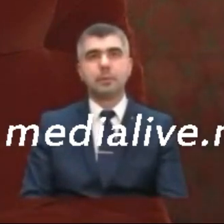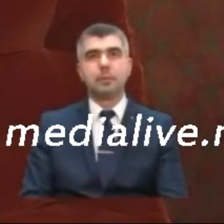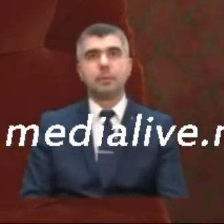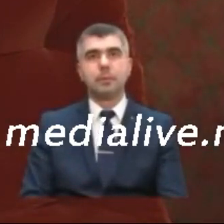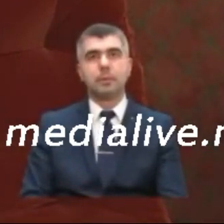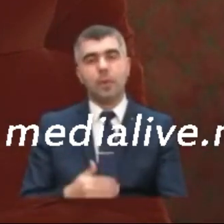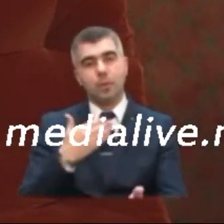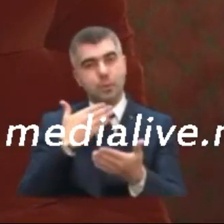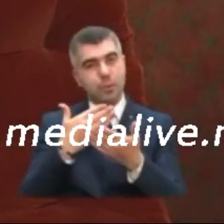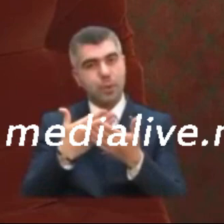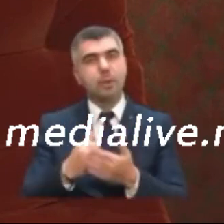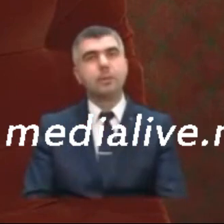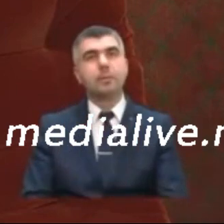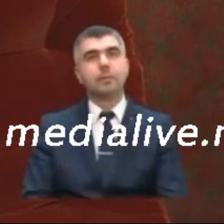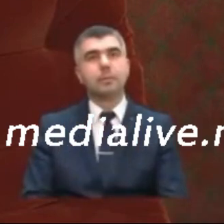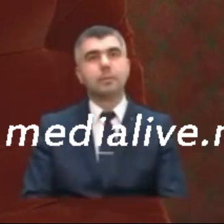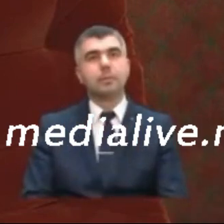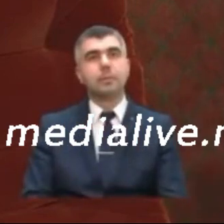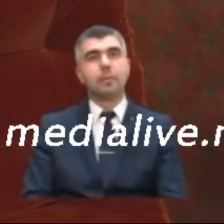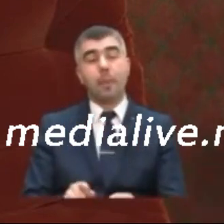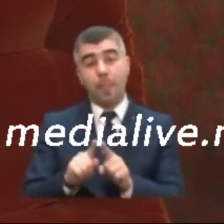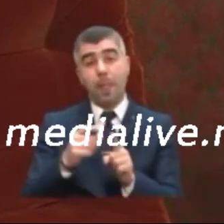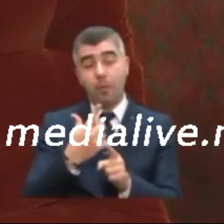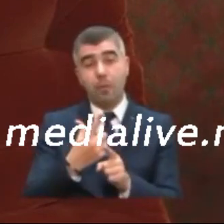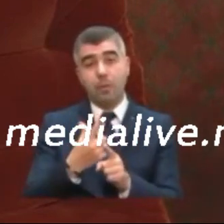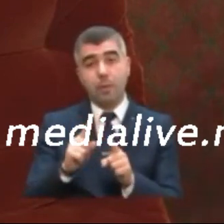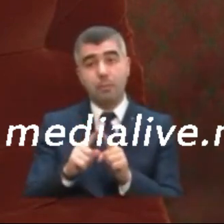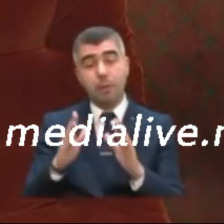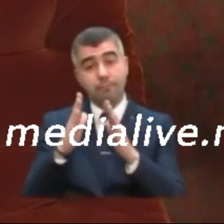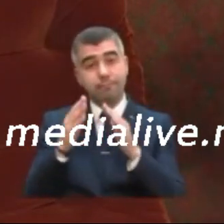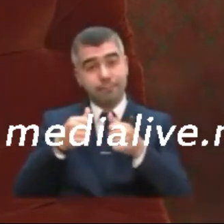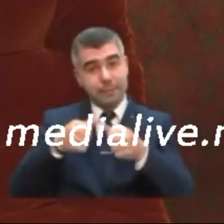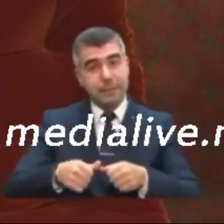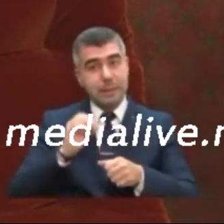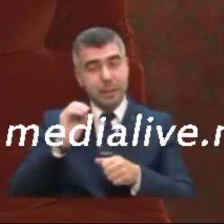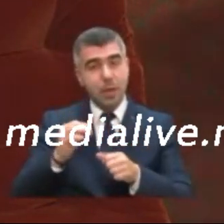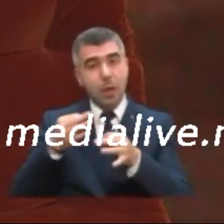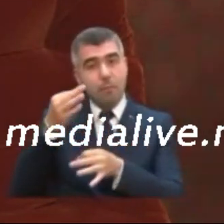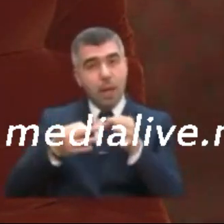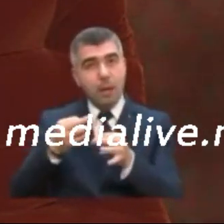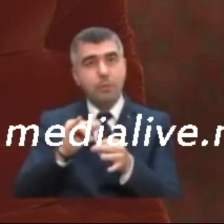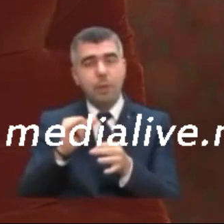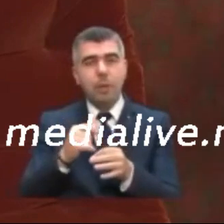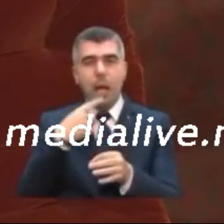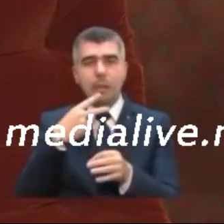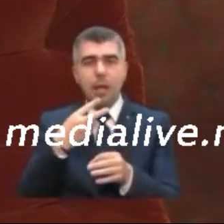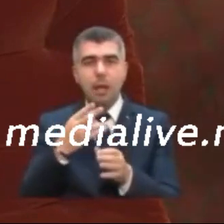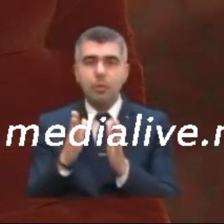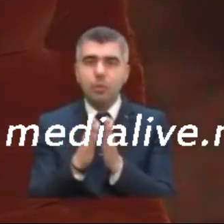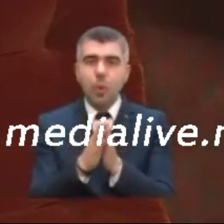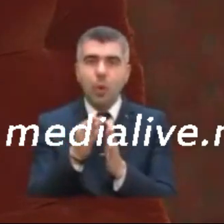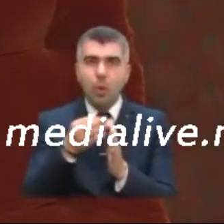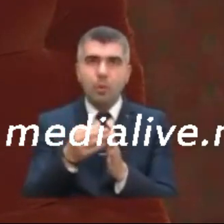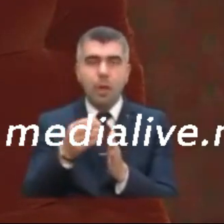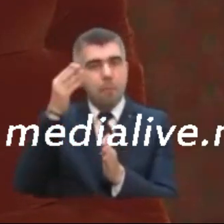شكرا. نرجع للطوارئ الصحيه، الطوارئ الصحيه قانون. لا دار ما عنديش شرد فعل، والله قلت في الشرعه، انا قلت في الشرعه السوسيه، انا ما